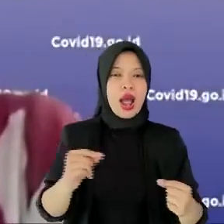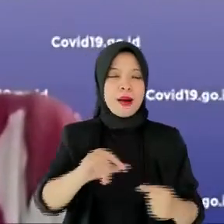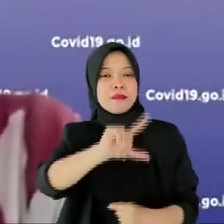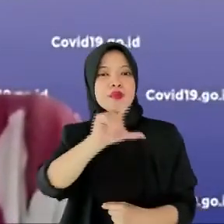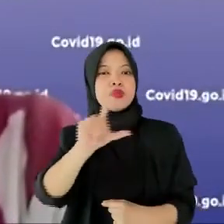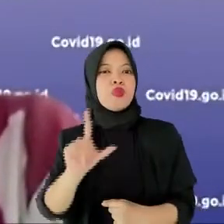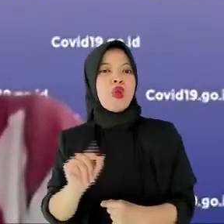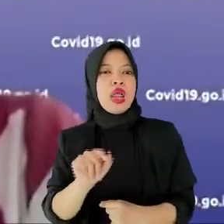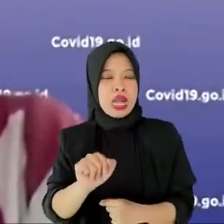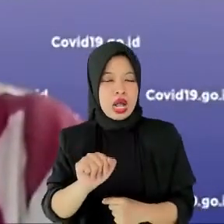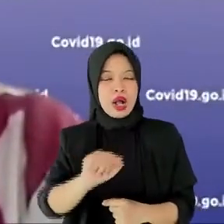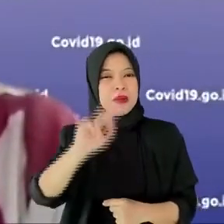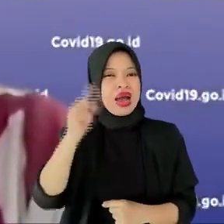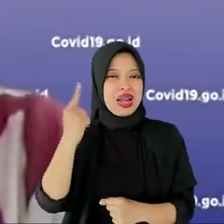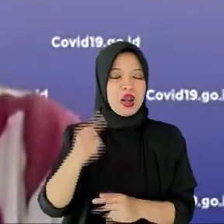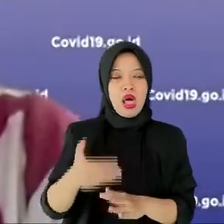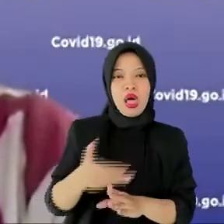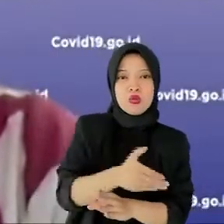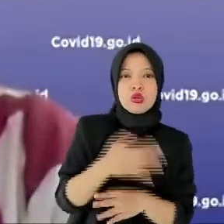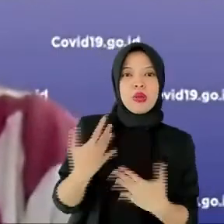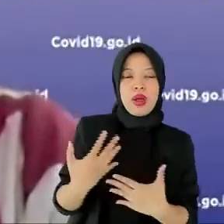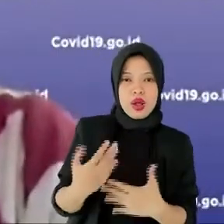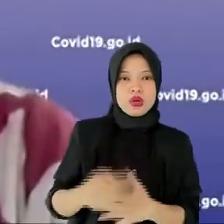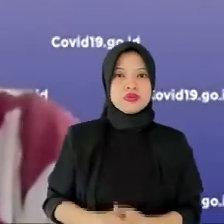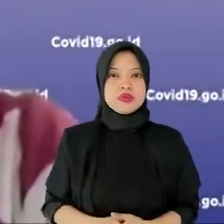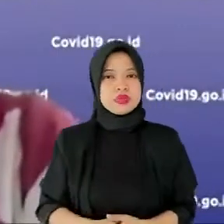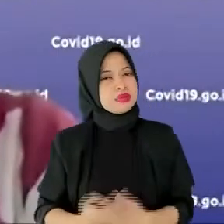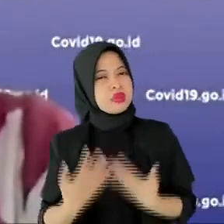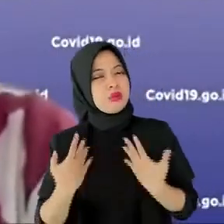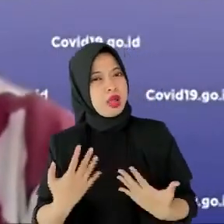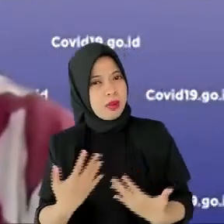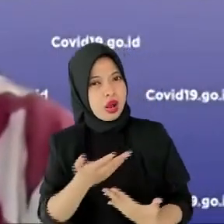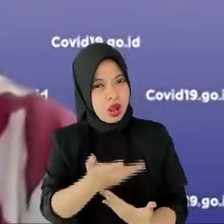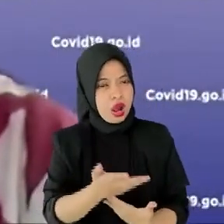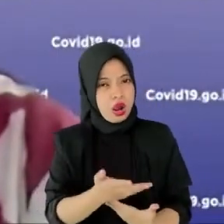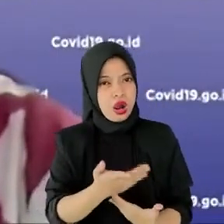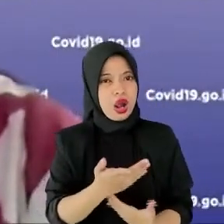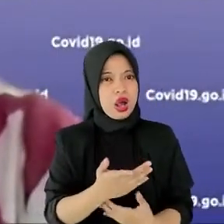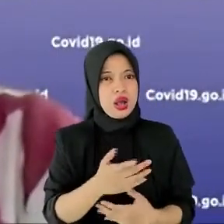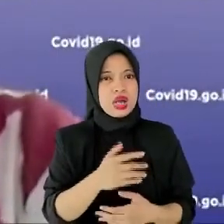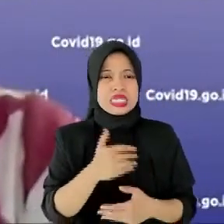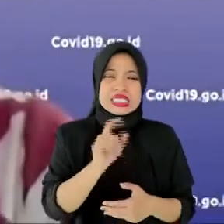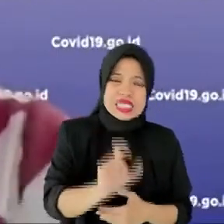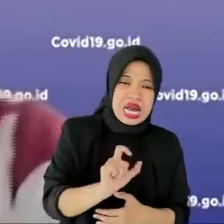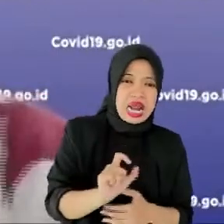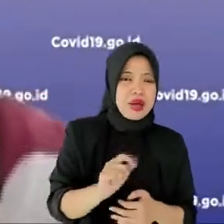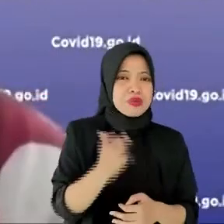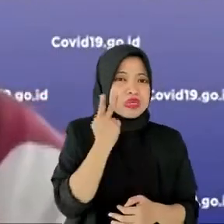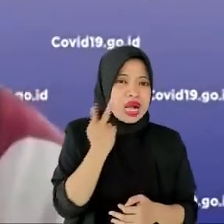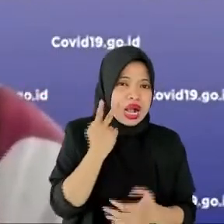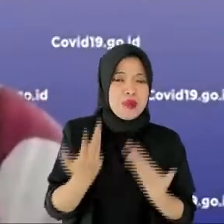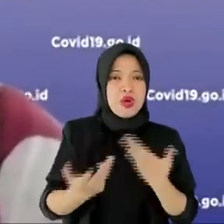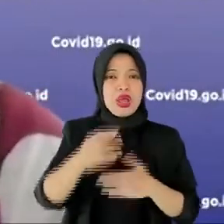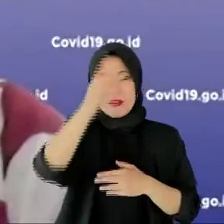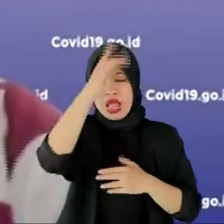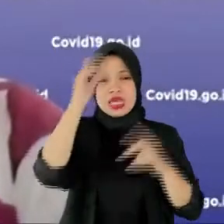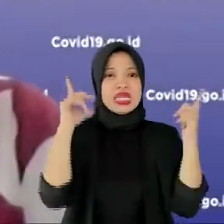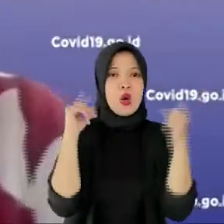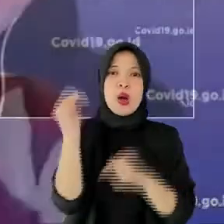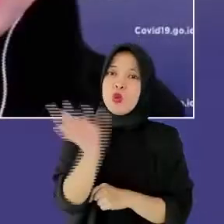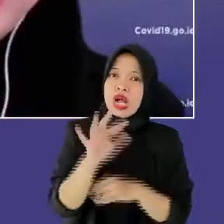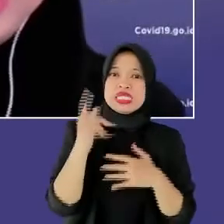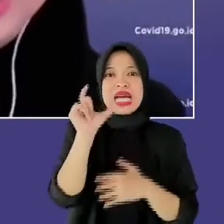sebagai puncaknya. Pertanyaannya bagaimana Anda melihatnya, apakah tetap ada langkah antisipasi untuk wilayah di luar Jawa